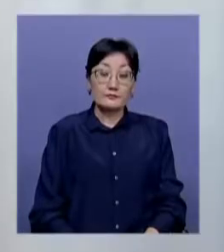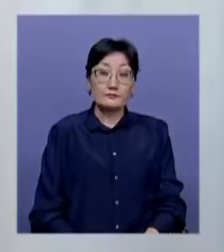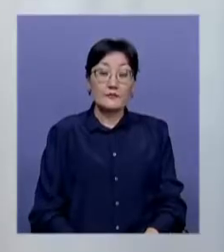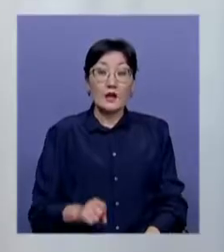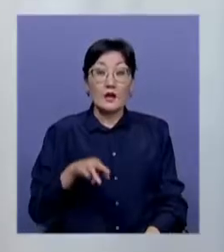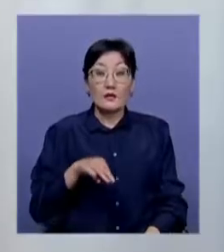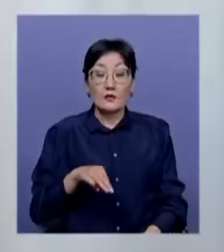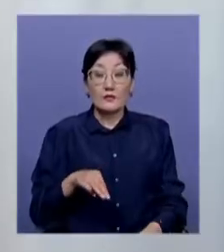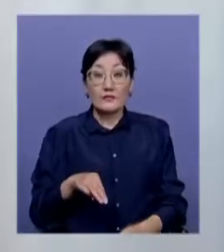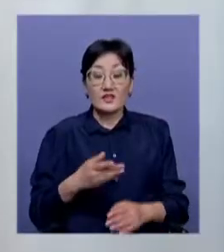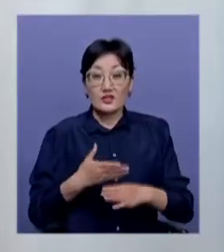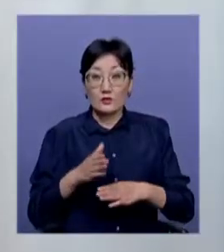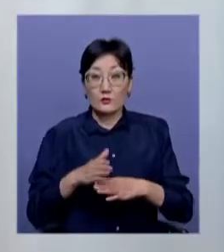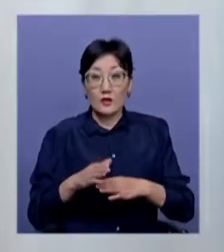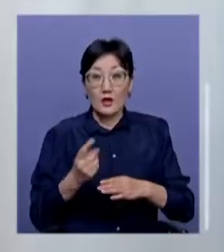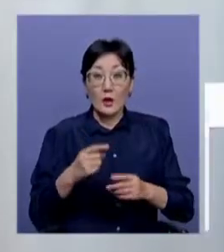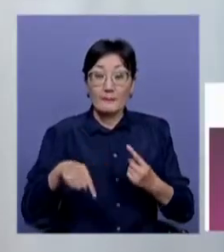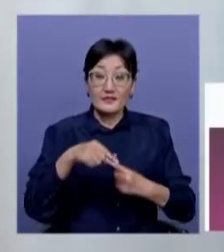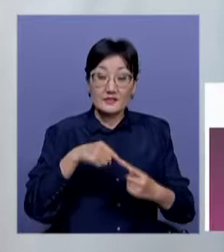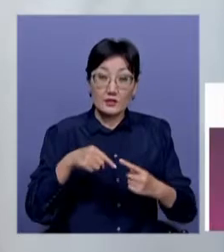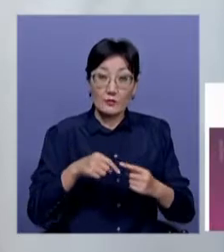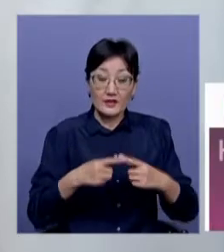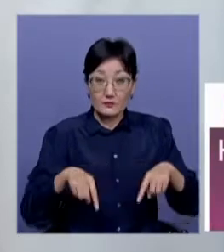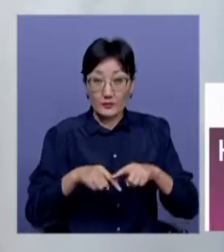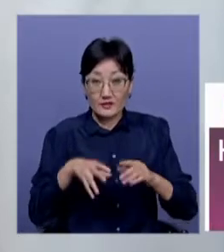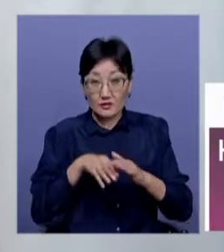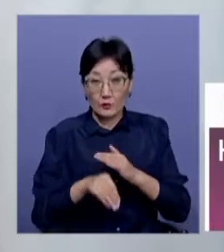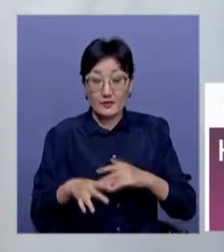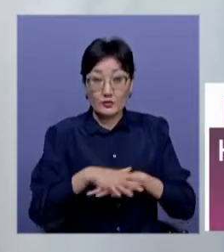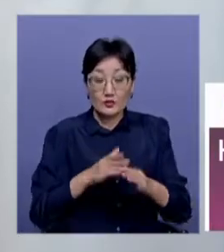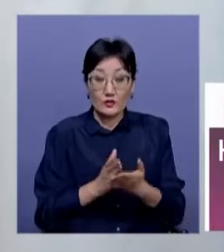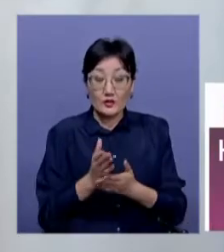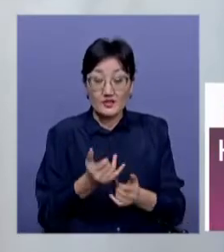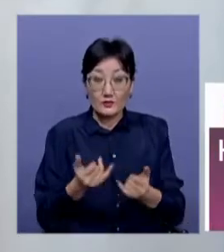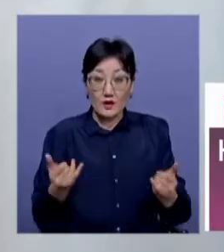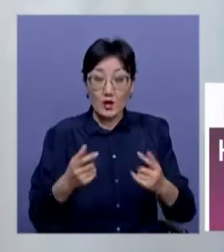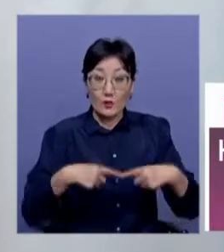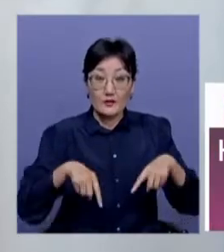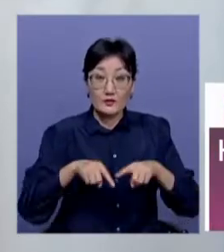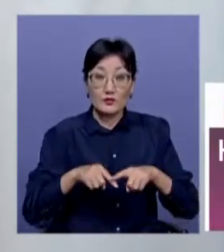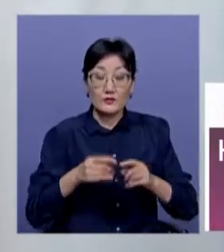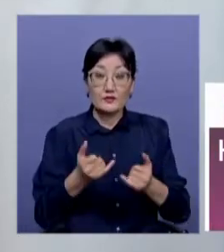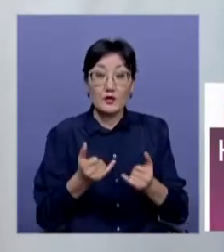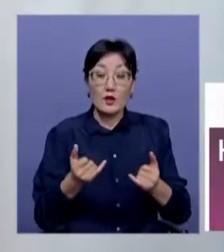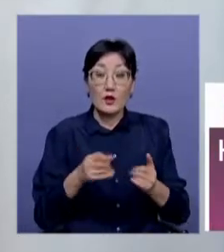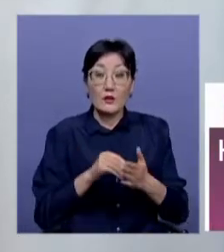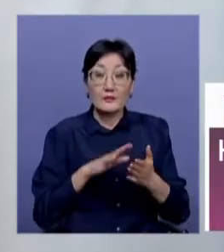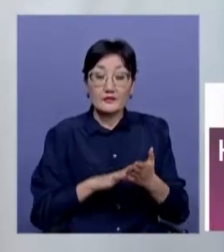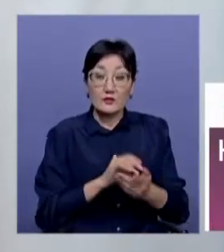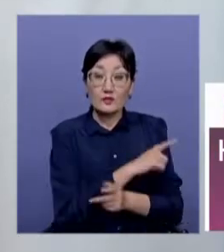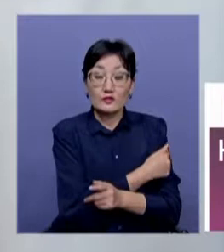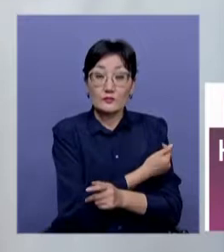Атап өтсем, жеке-жеке, біріншісі кәсіпорындар, мекемелер, сонымен бірге халыққа қызмет көрсететін ұйымдар үшін белгіленген